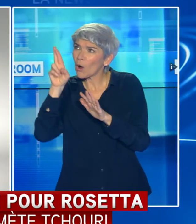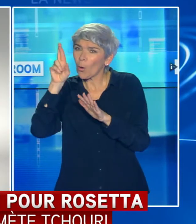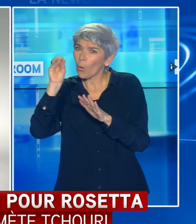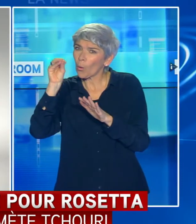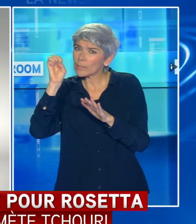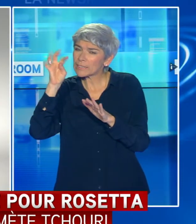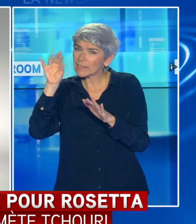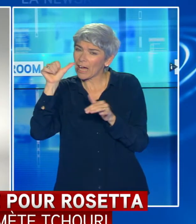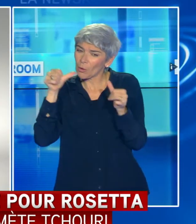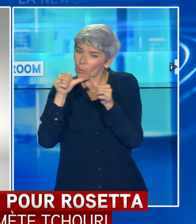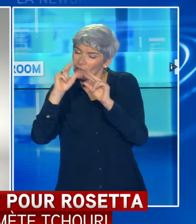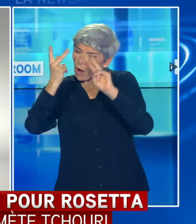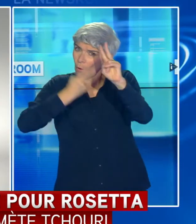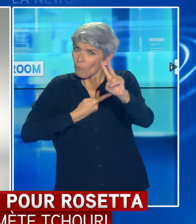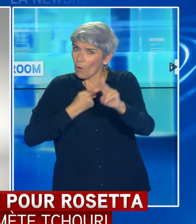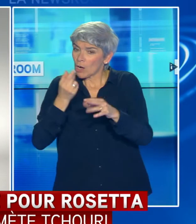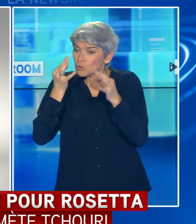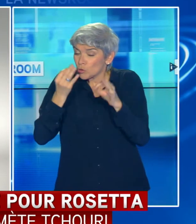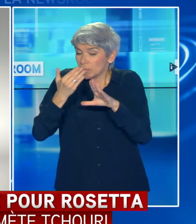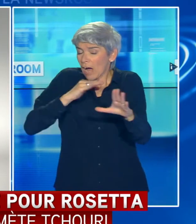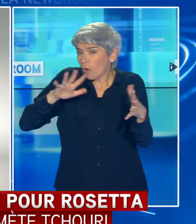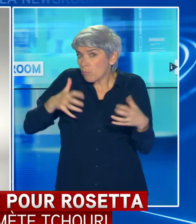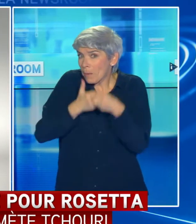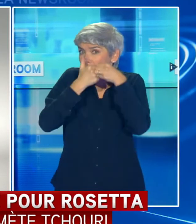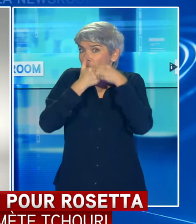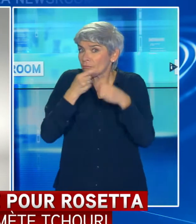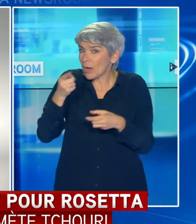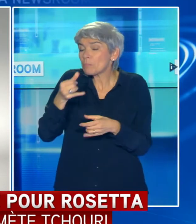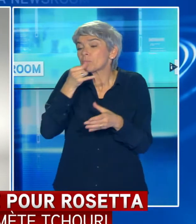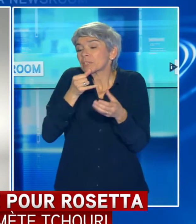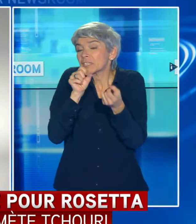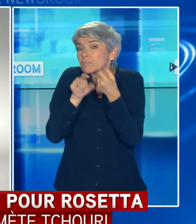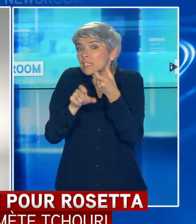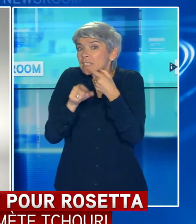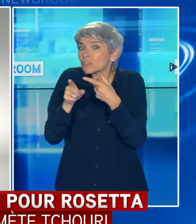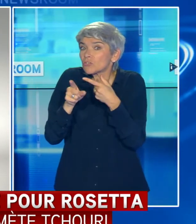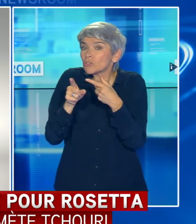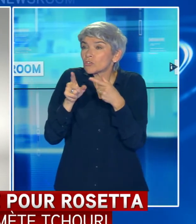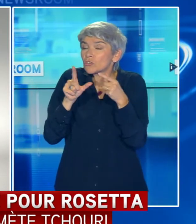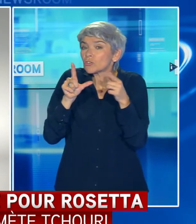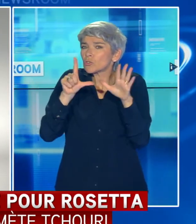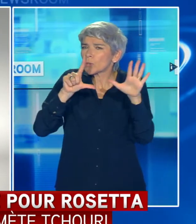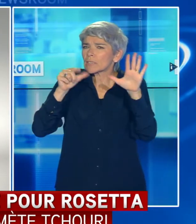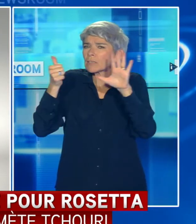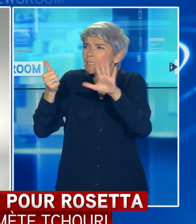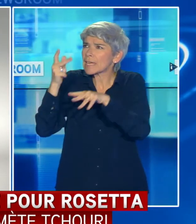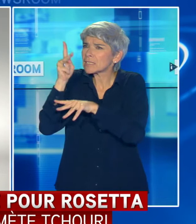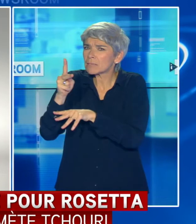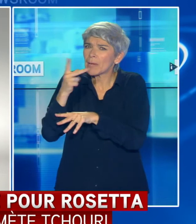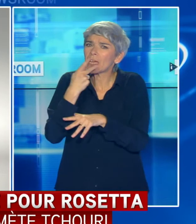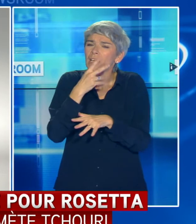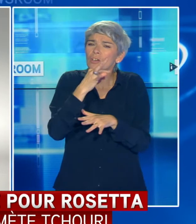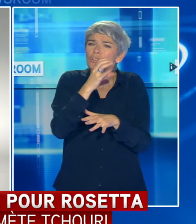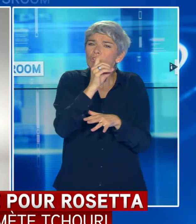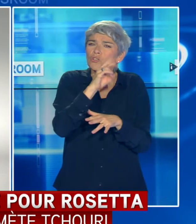a bien voulu nous envoyer juste avant le crash. Un petit message depuis 67P, c'est le nom de Chury en